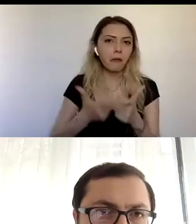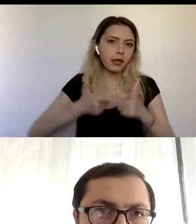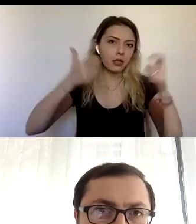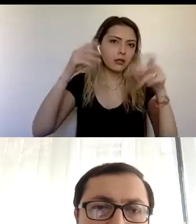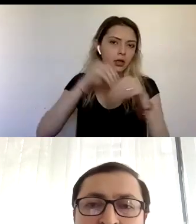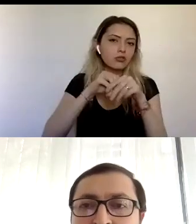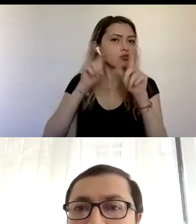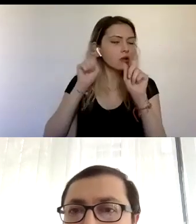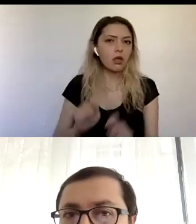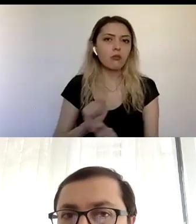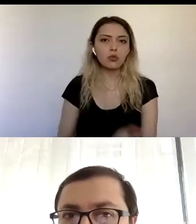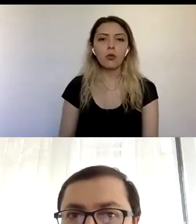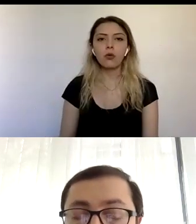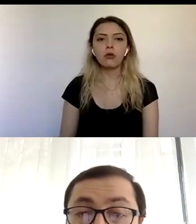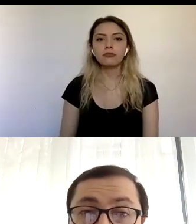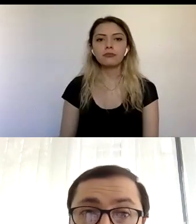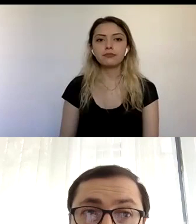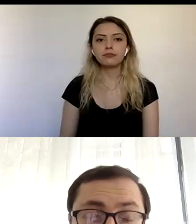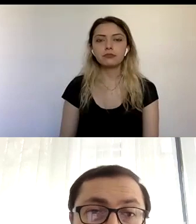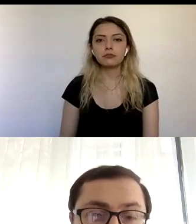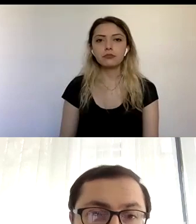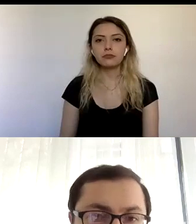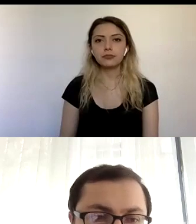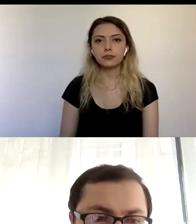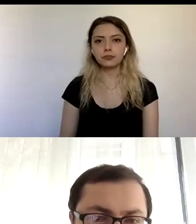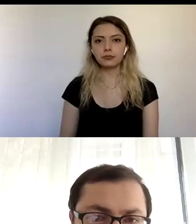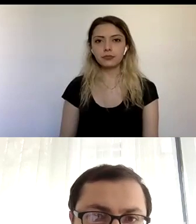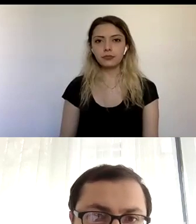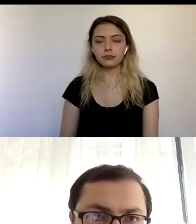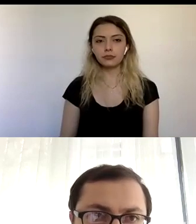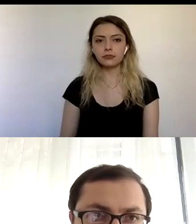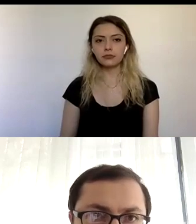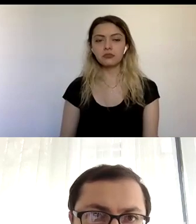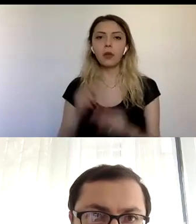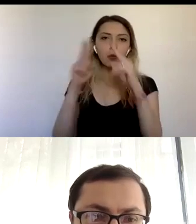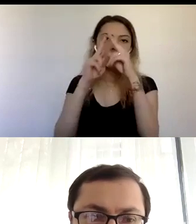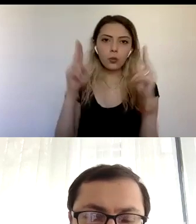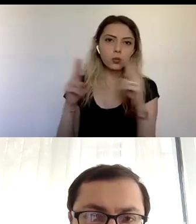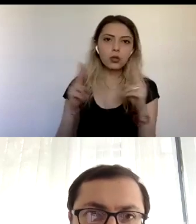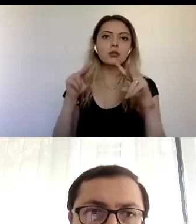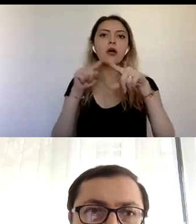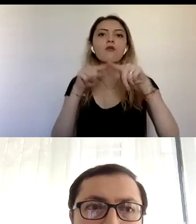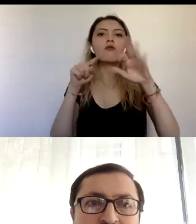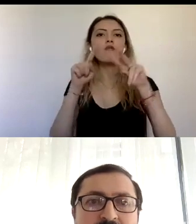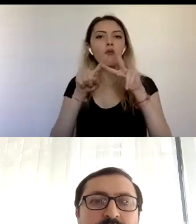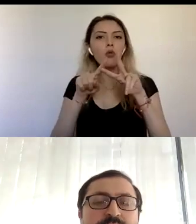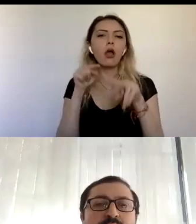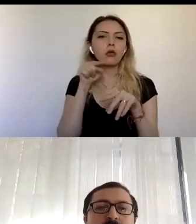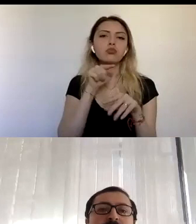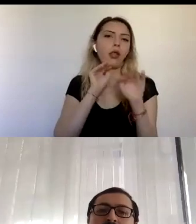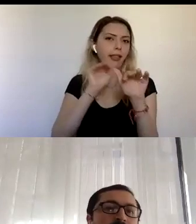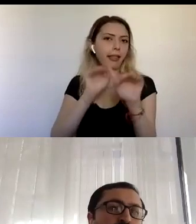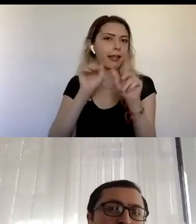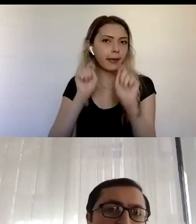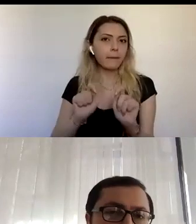ufak tefek fonlar. Bir takım uluslararası fonlar da aslında kurumları bu anlamda destekliyor. Hani direkt sayabileceğim kurumlar